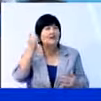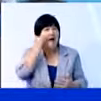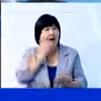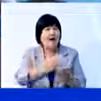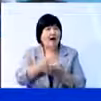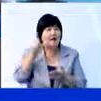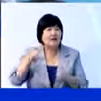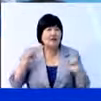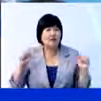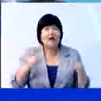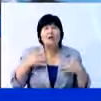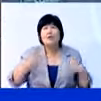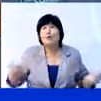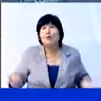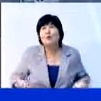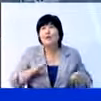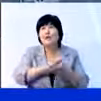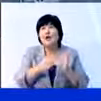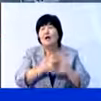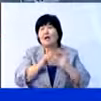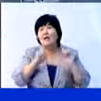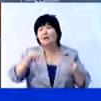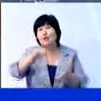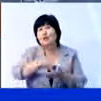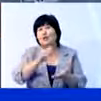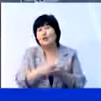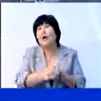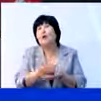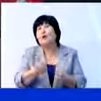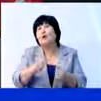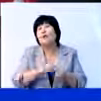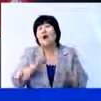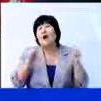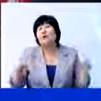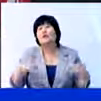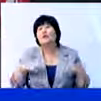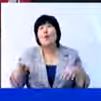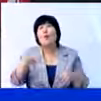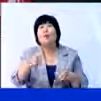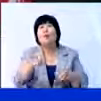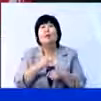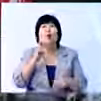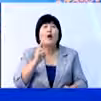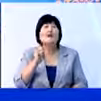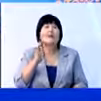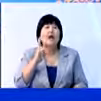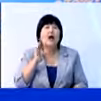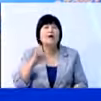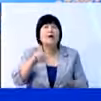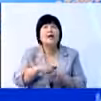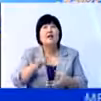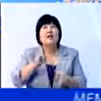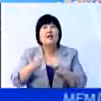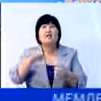спортшылар қатысып, салауат өмір салтын қалыптастырудың ерекше үлгісін көрсетті. Турнирдің ашылу салтанатына облыс әкімі Қуанышбек Ысқақов қатысып,